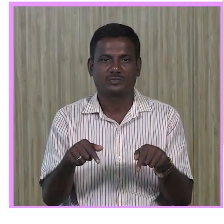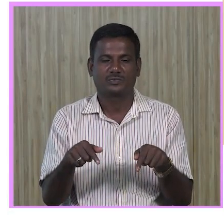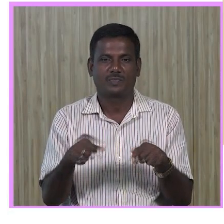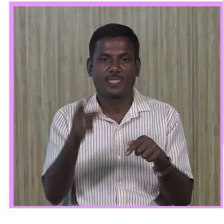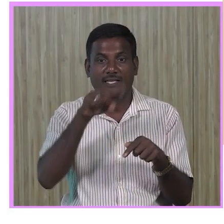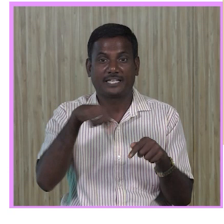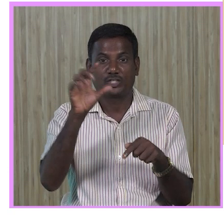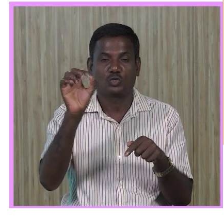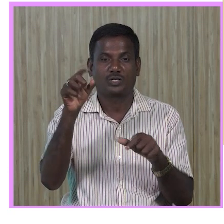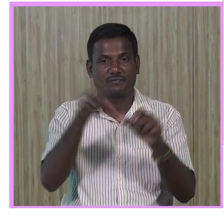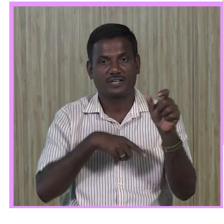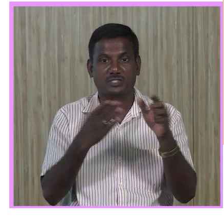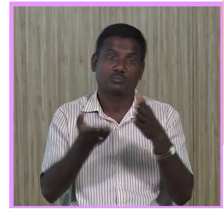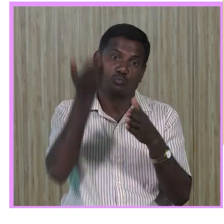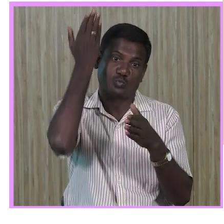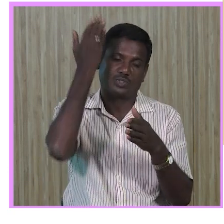ஒரு 800 ஆண்டுகளுக்கு முன்பு